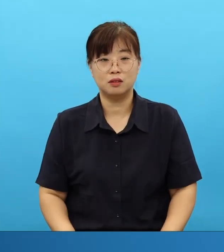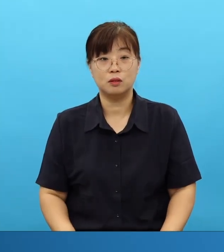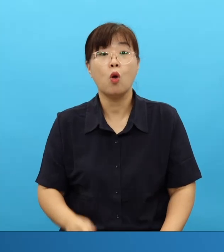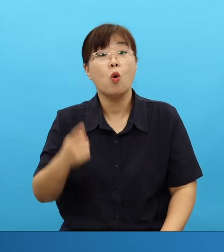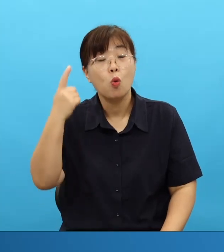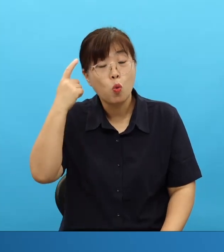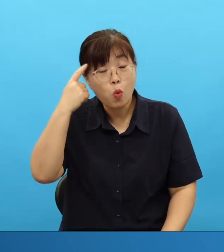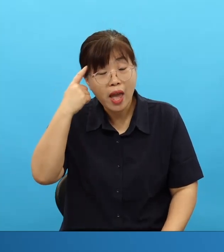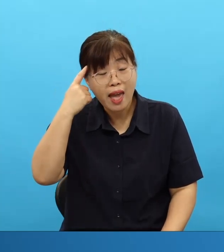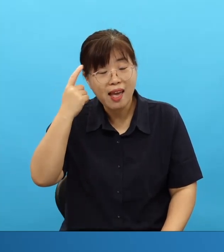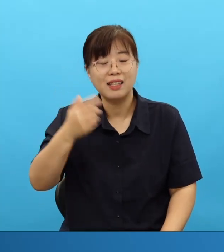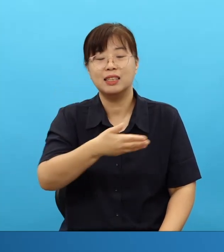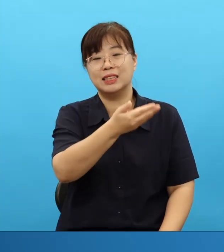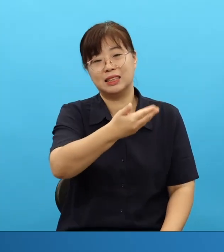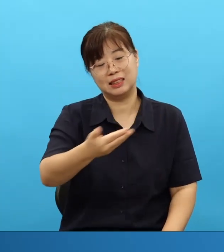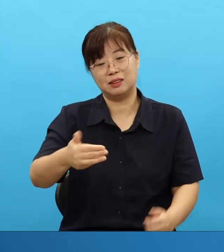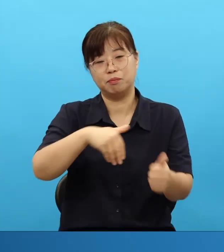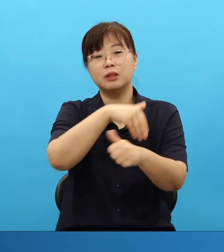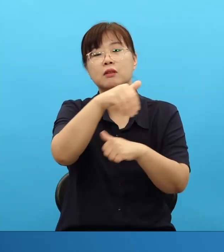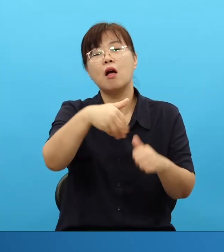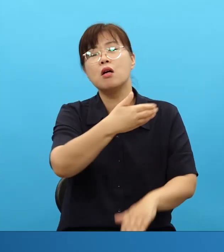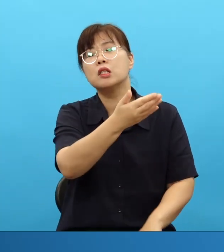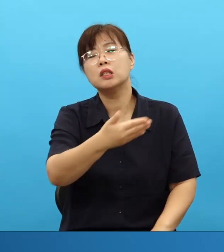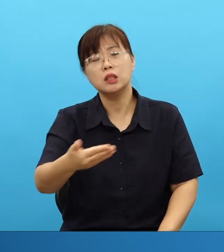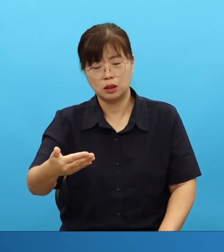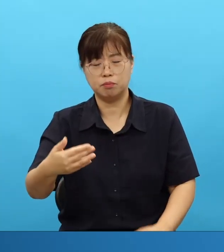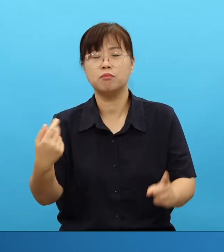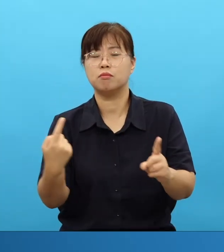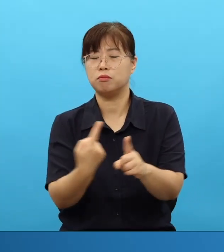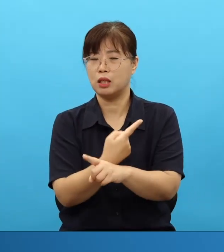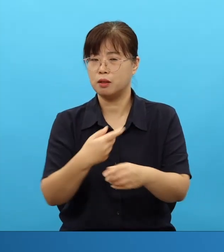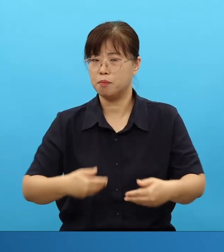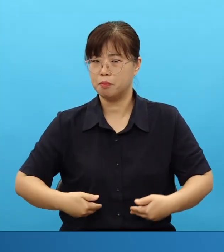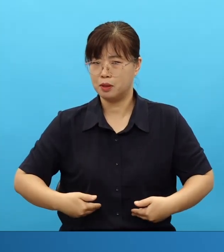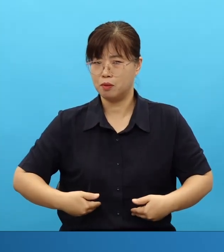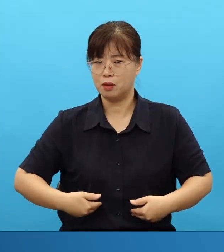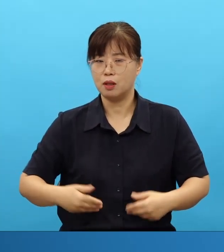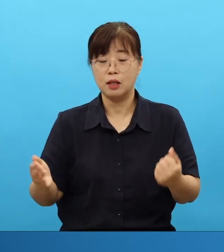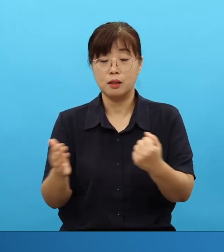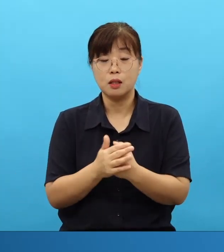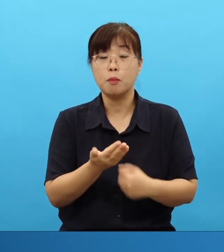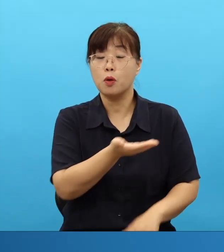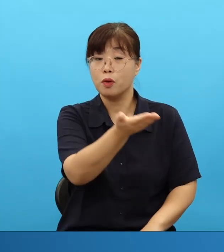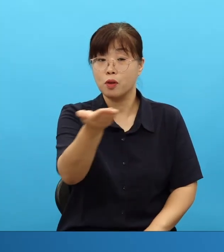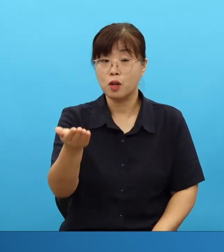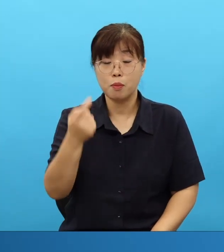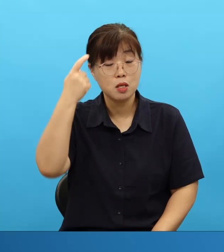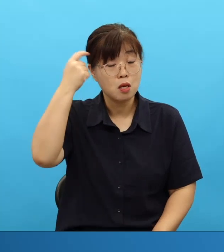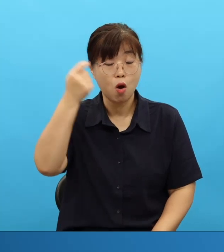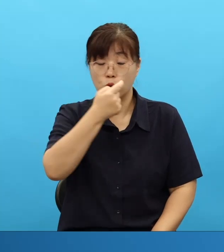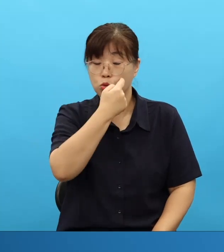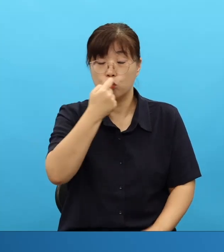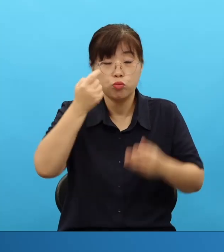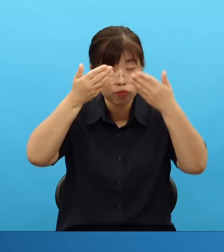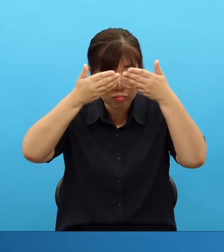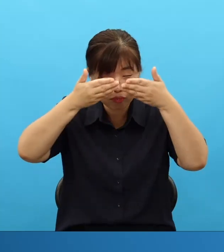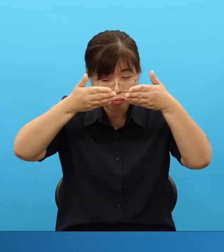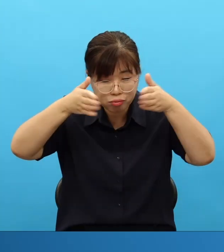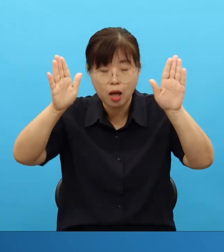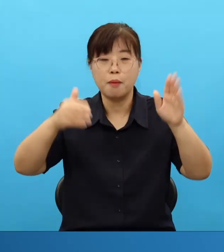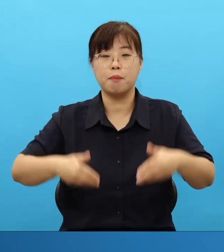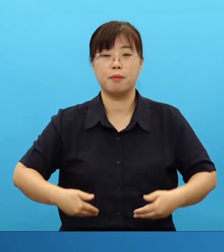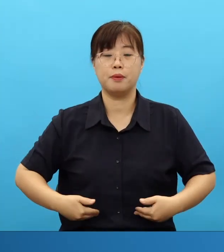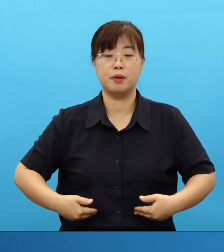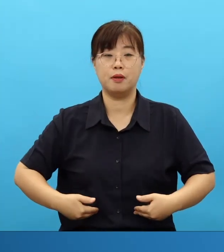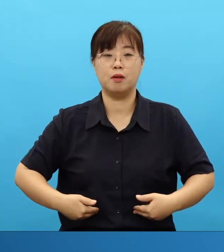남산입니다 여러분이 문만 뜨면 돼요 한국 세계 교회의 영적인 상태를 바꿔야